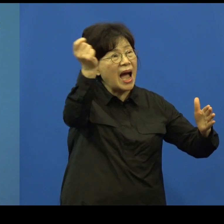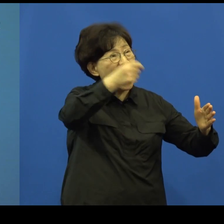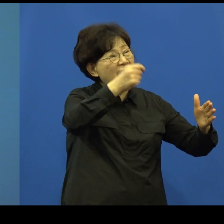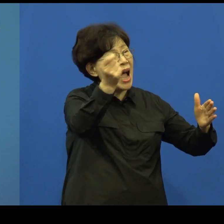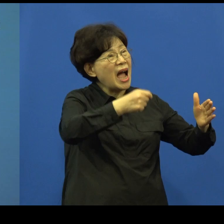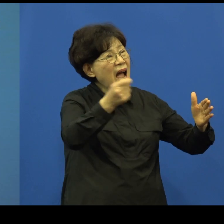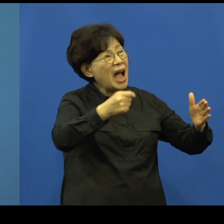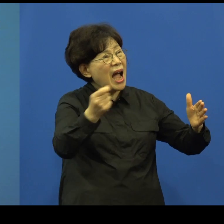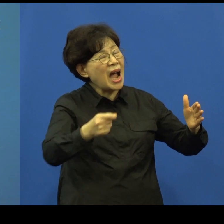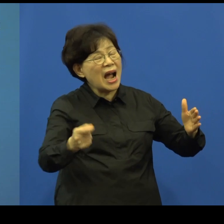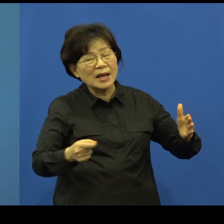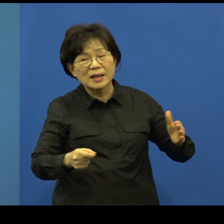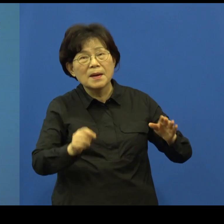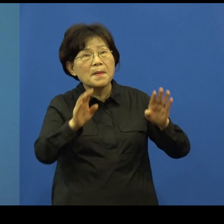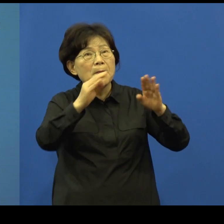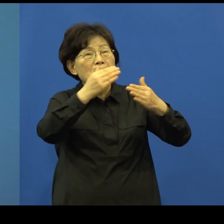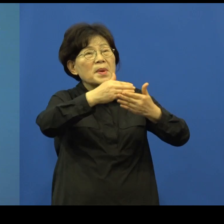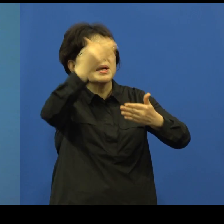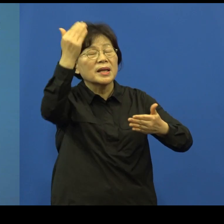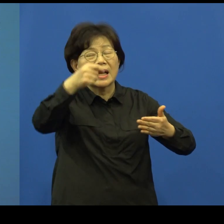거예요.